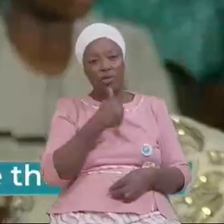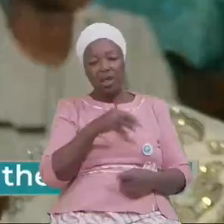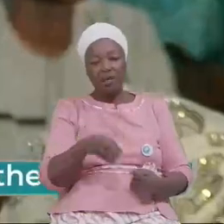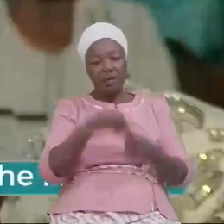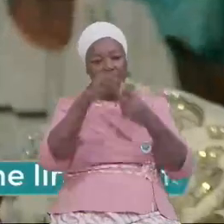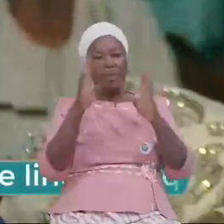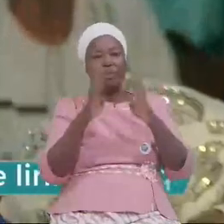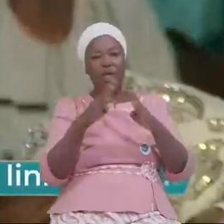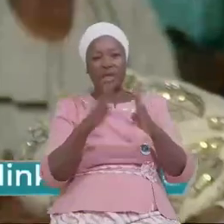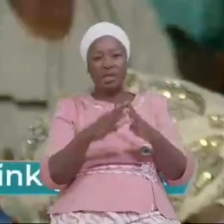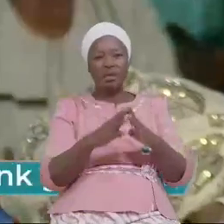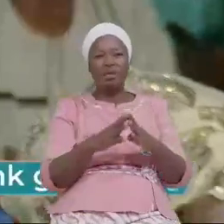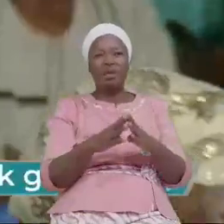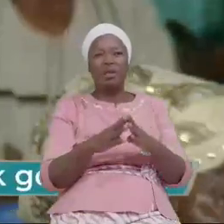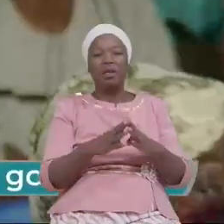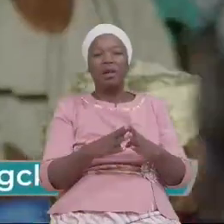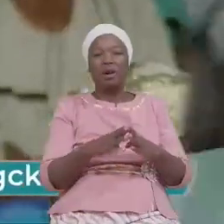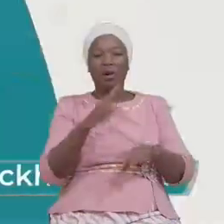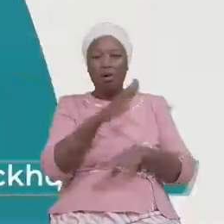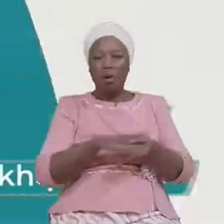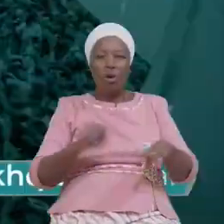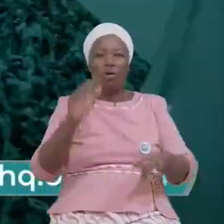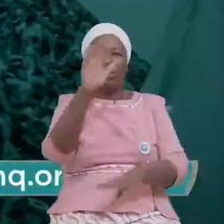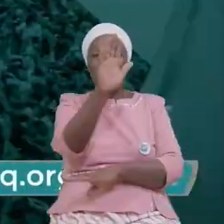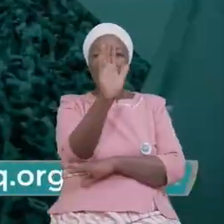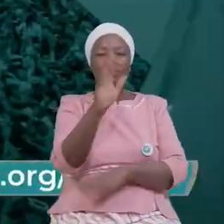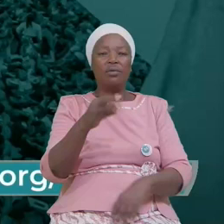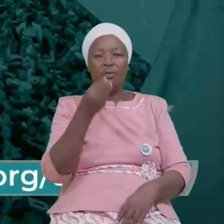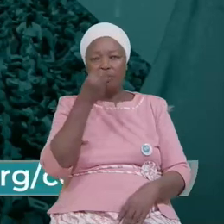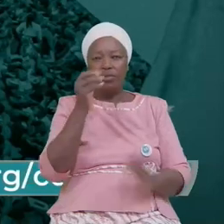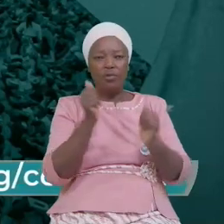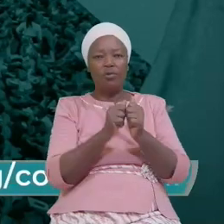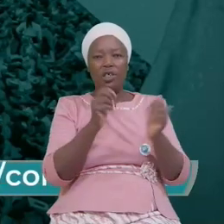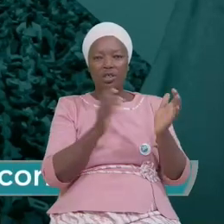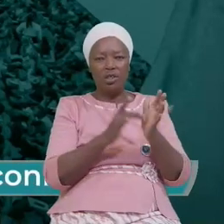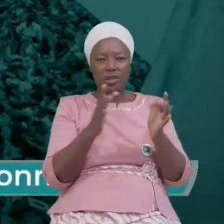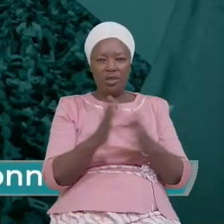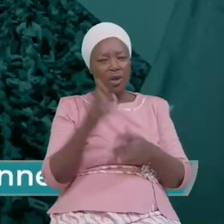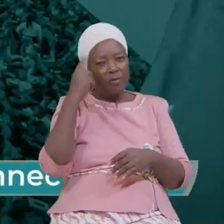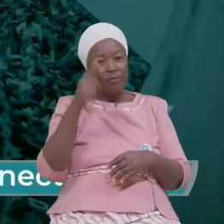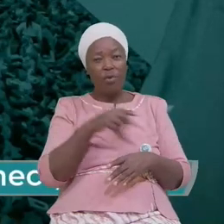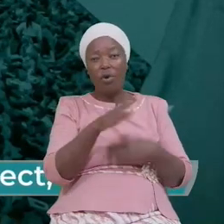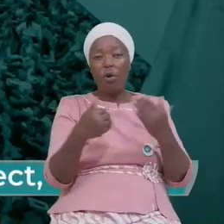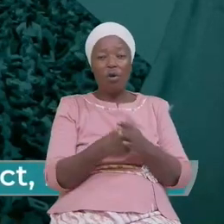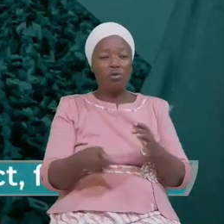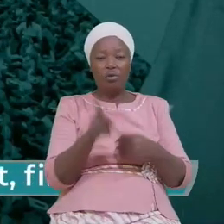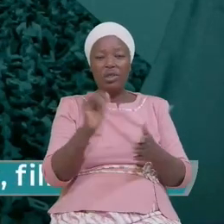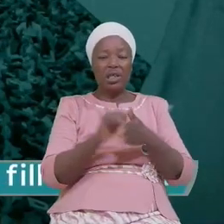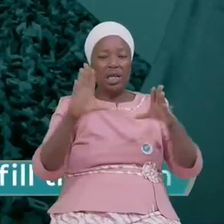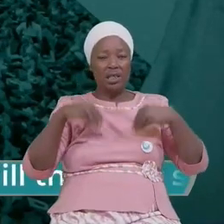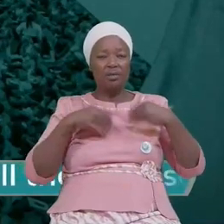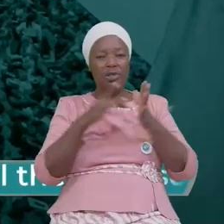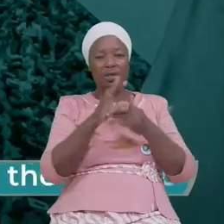spéciale appelée le dîner avec Jésus ou le déjeuner avec Jésus.